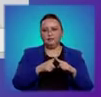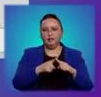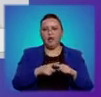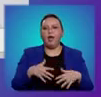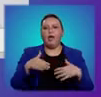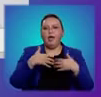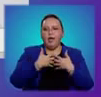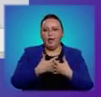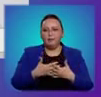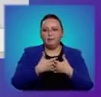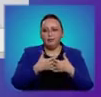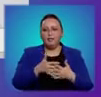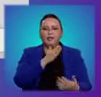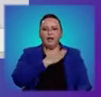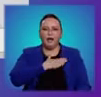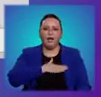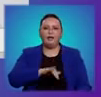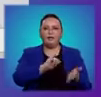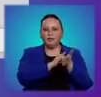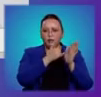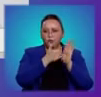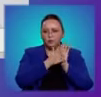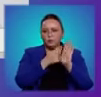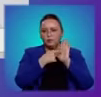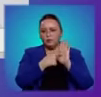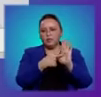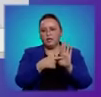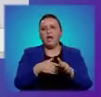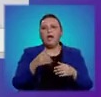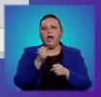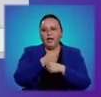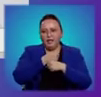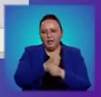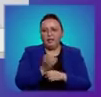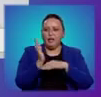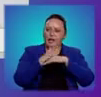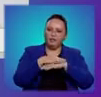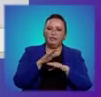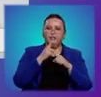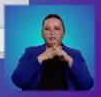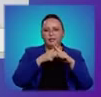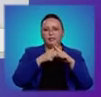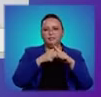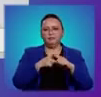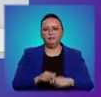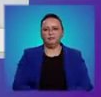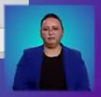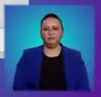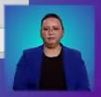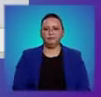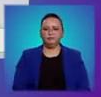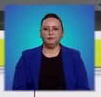Жухамдаа амтныг хайрлахын учир хөнөөхийг цээрлдэг болоо. Хэдүүлэн амцтай датлахан